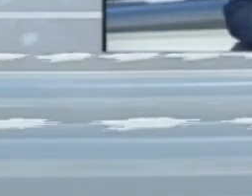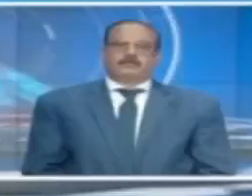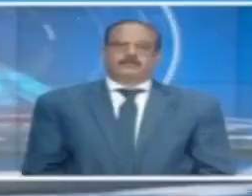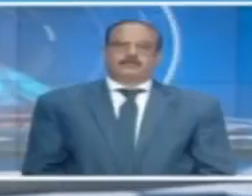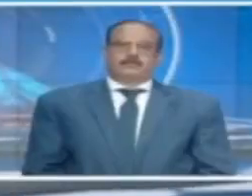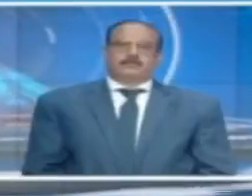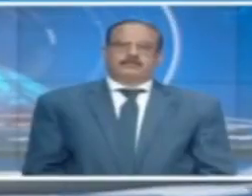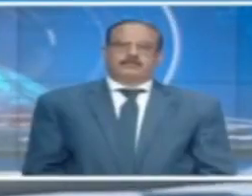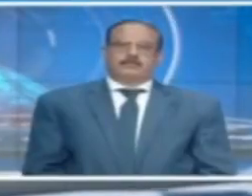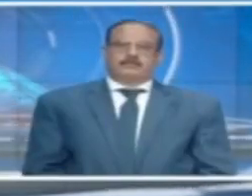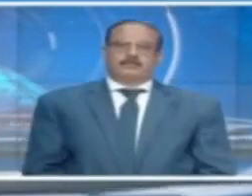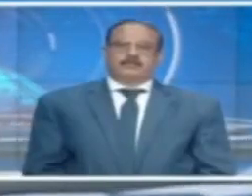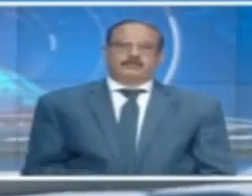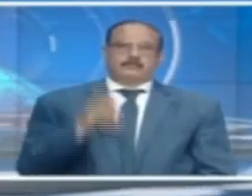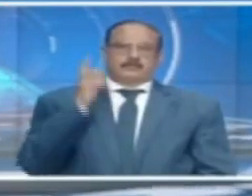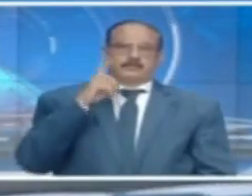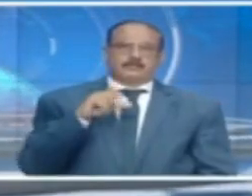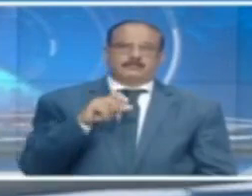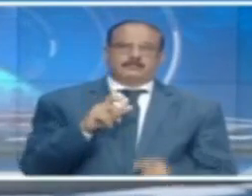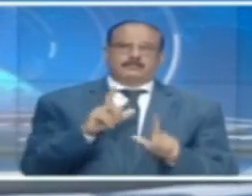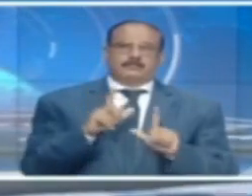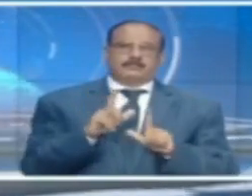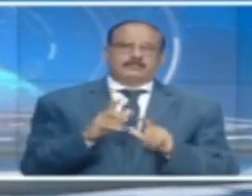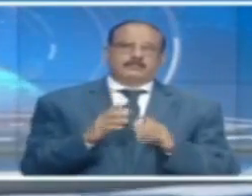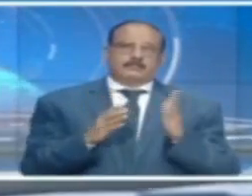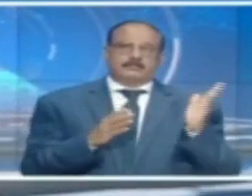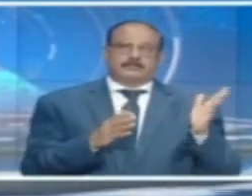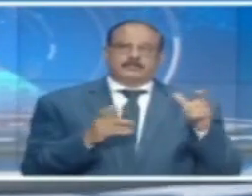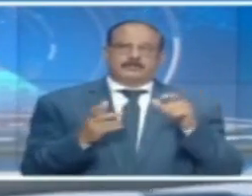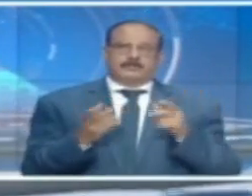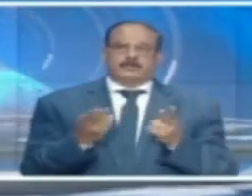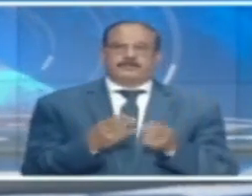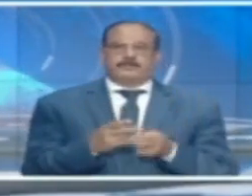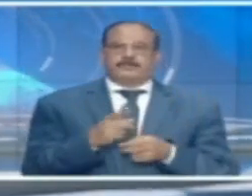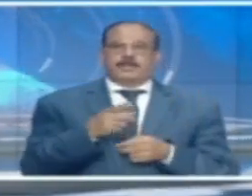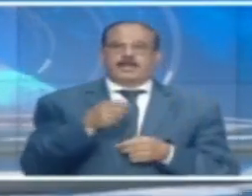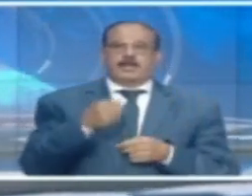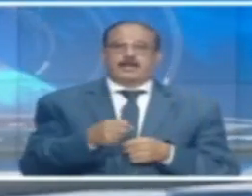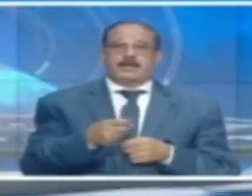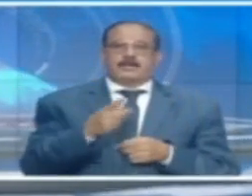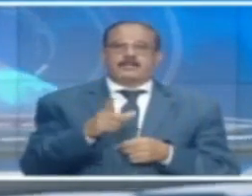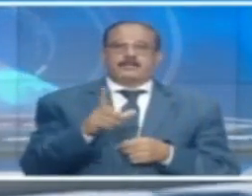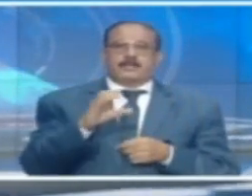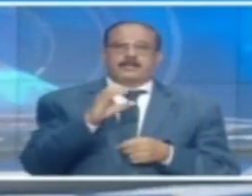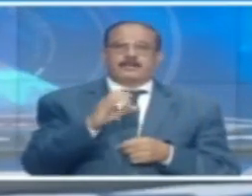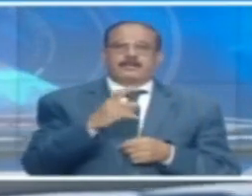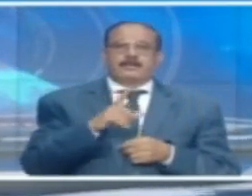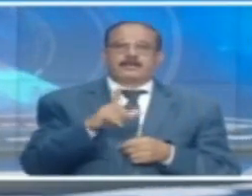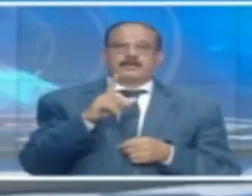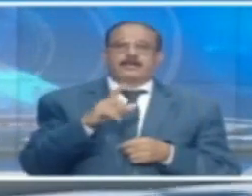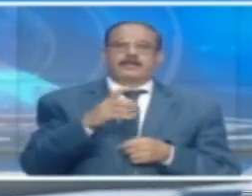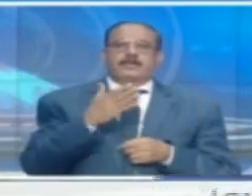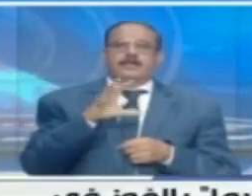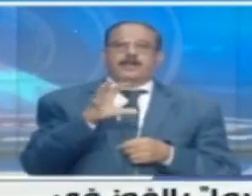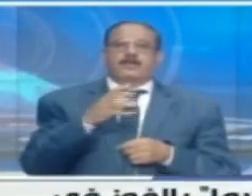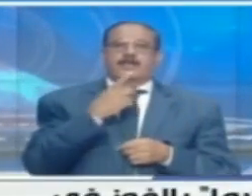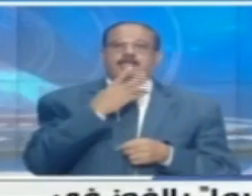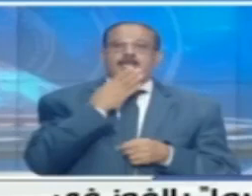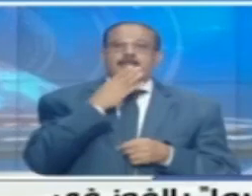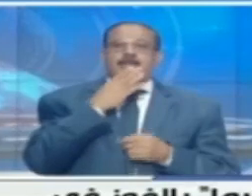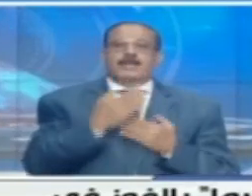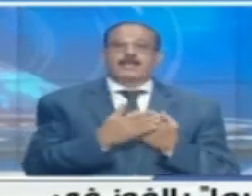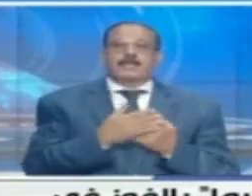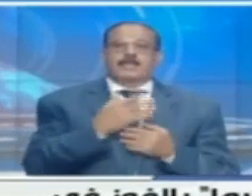بكم مشاهدينا الكرام. موجز أخبار التاسعة صباحا من الفضائيات المصرية. هنا الرئيس عبد الفتاح السيسي رئيس زامبيا